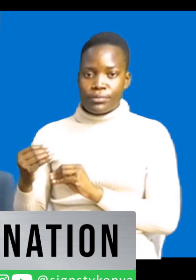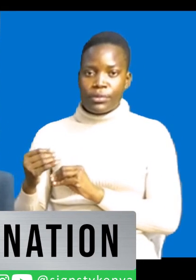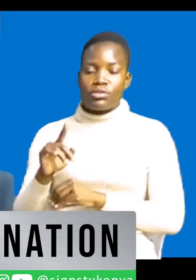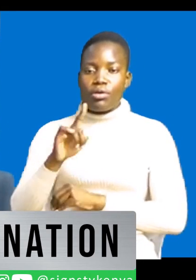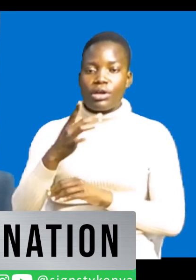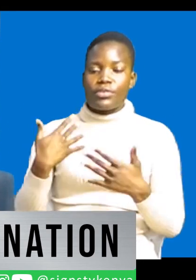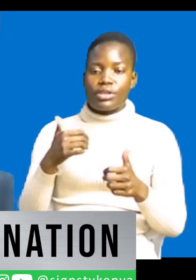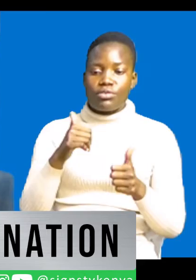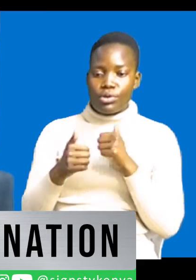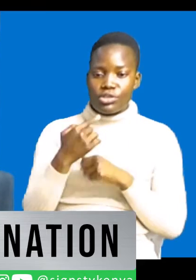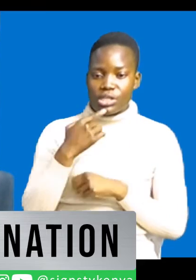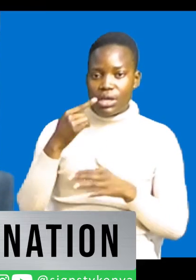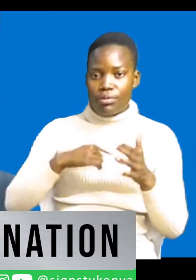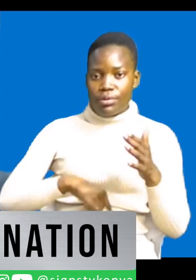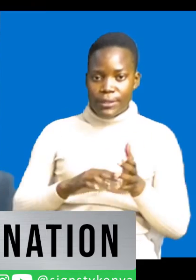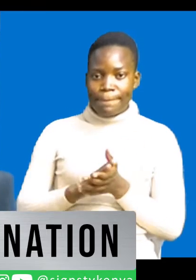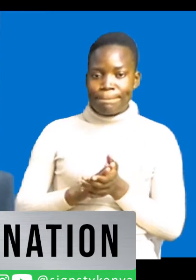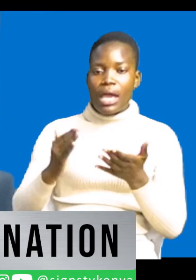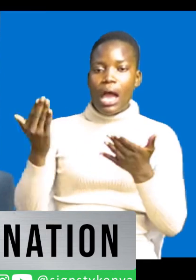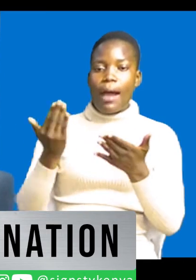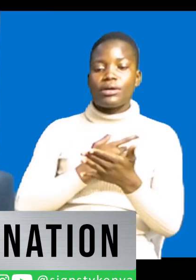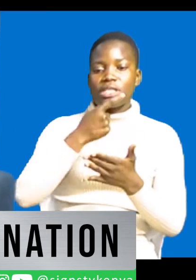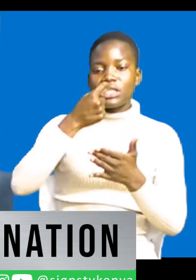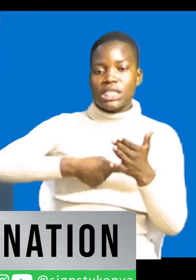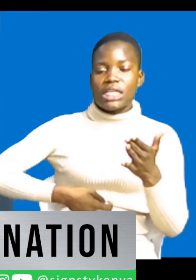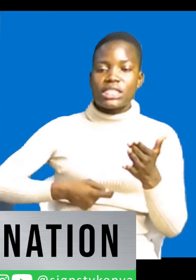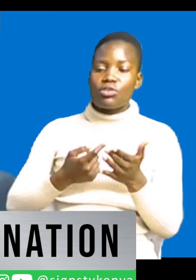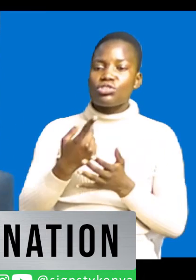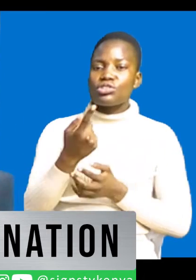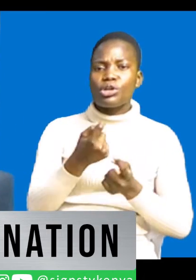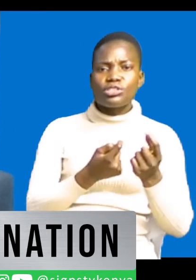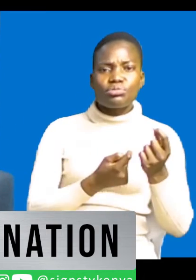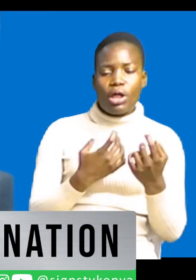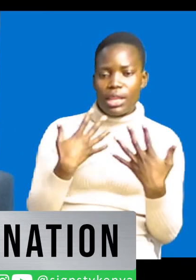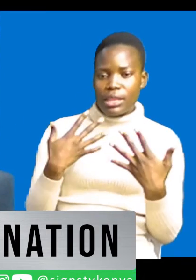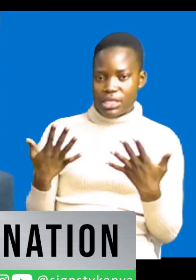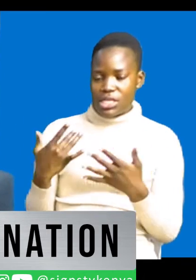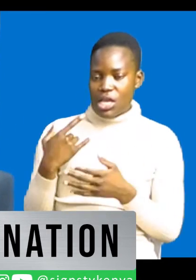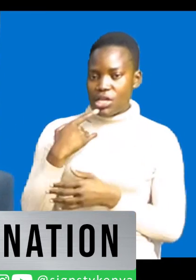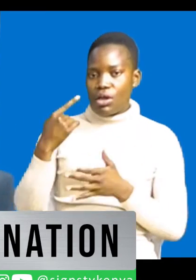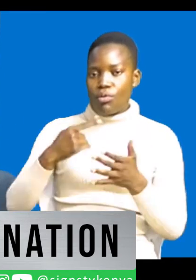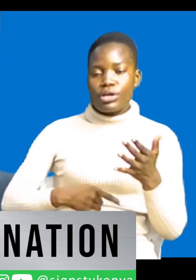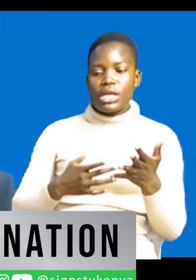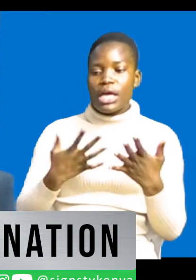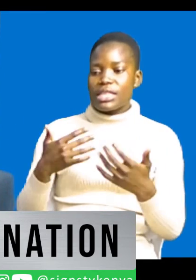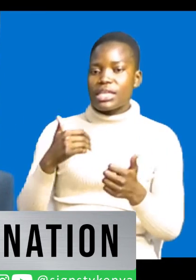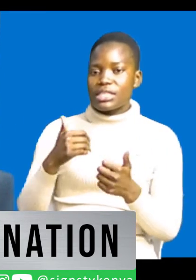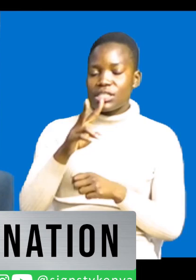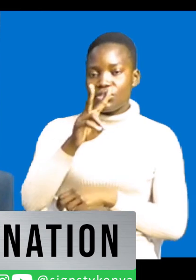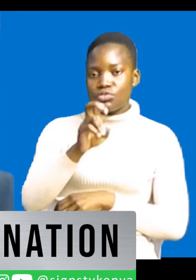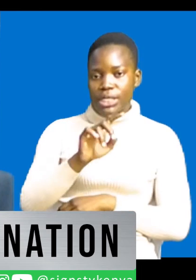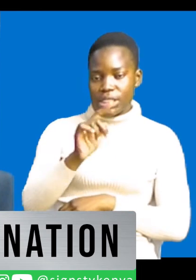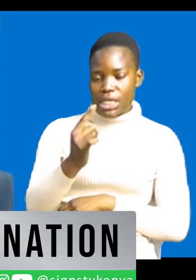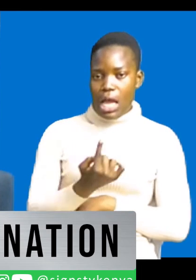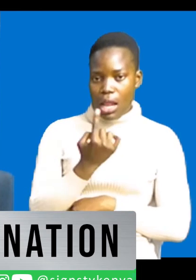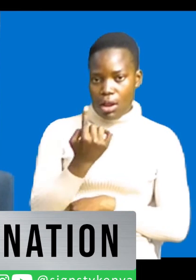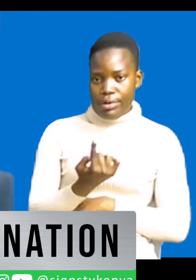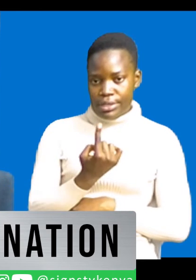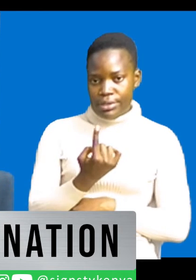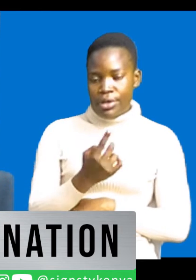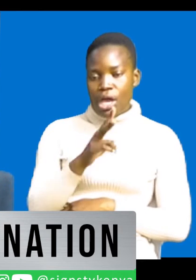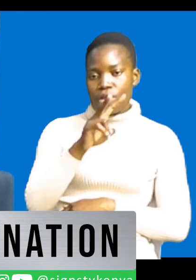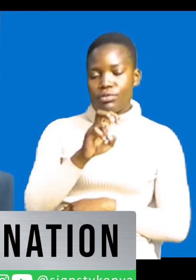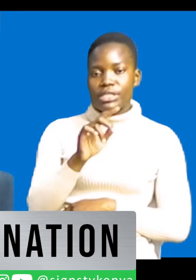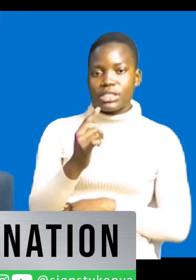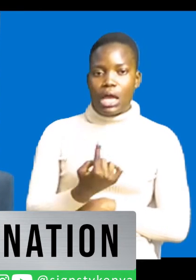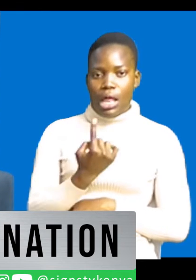of the things tulikuwa tunasema abolish taxes on basic and essential commodities. Yes. Tulikuwa tunasema commodities ni 20 peke yake.